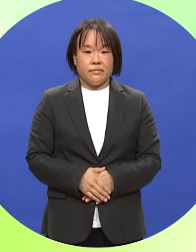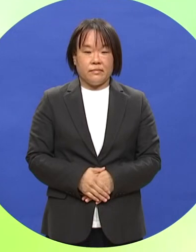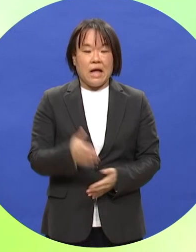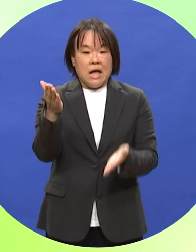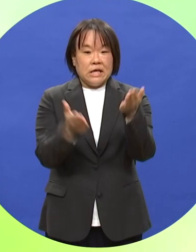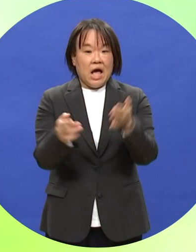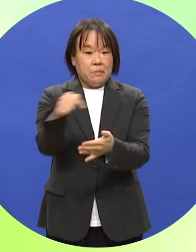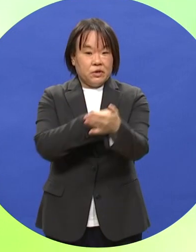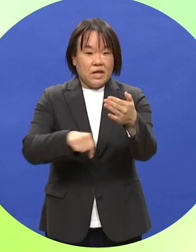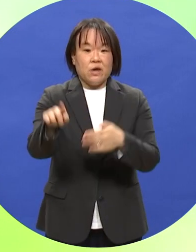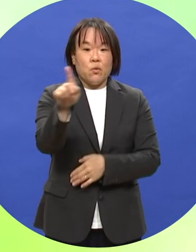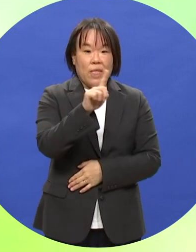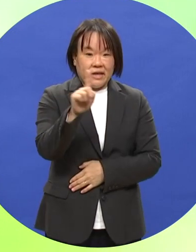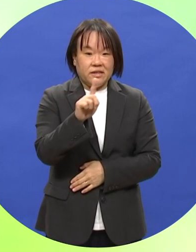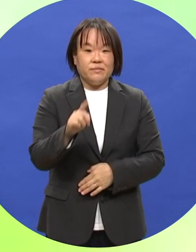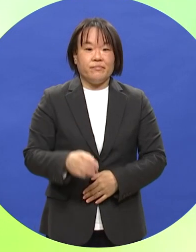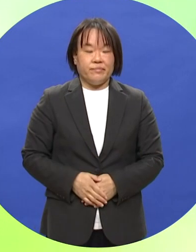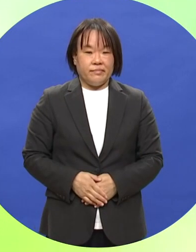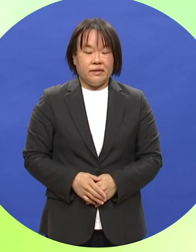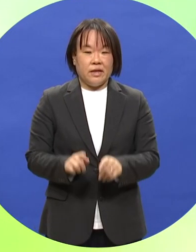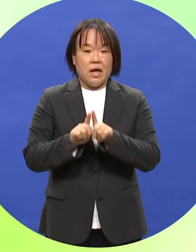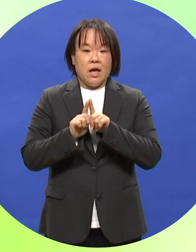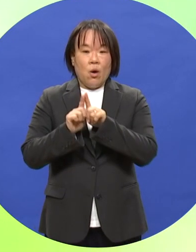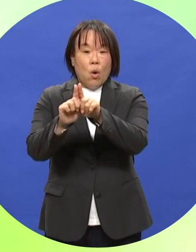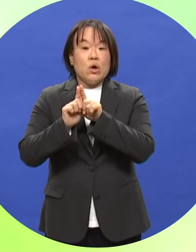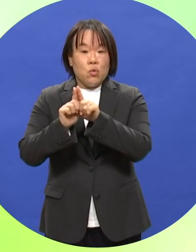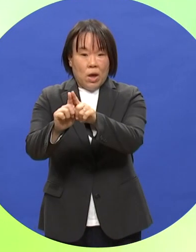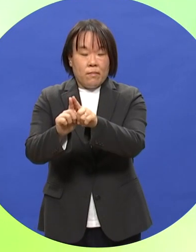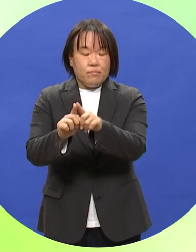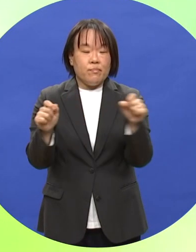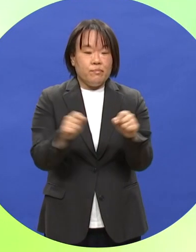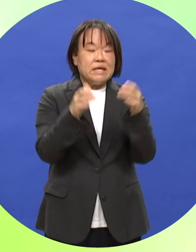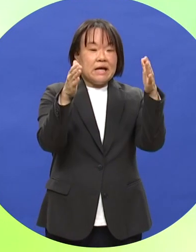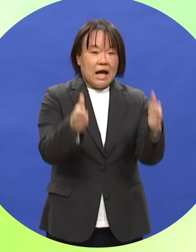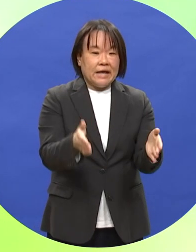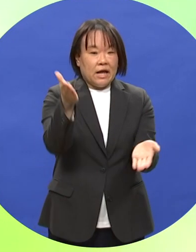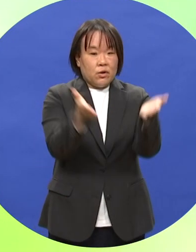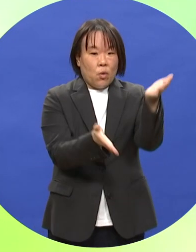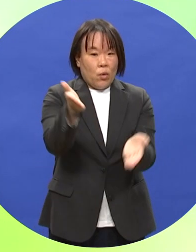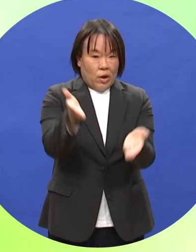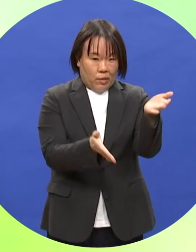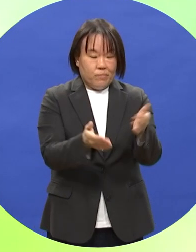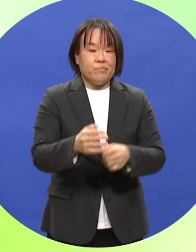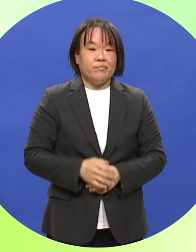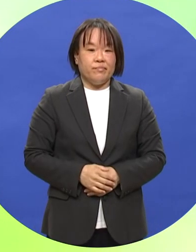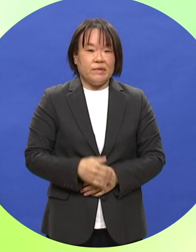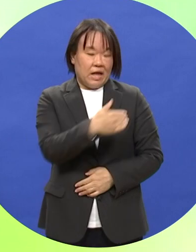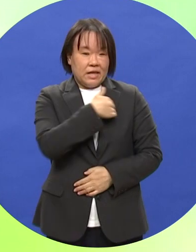育児サービスの内容は、保育園、幼稚園などの送迎、